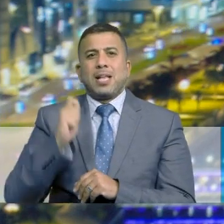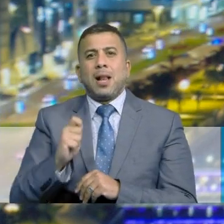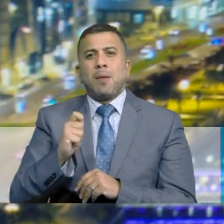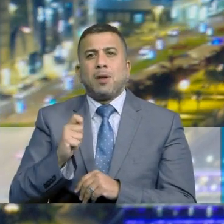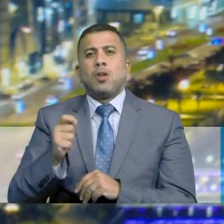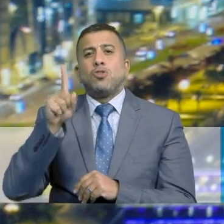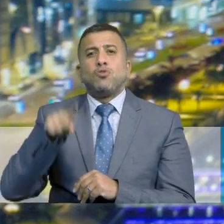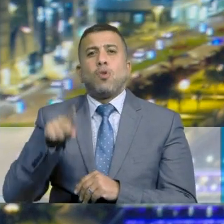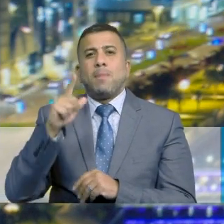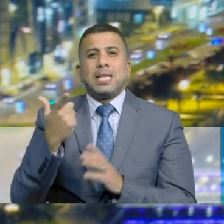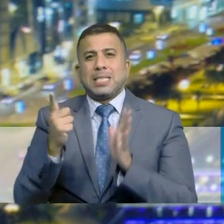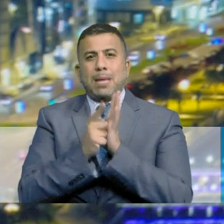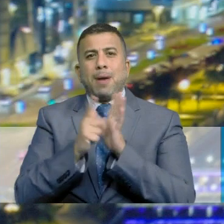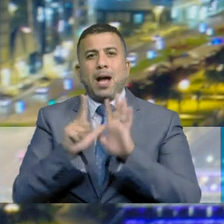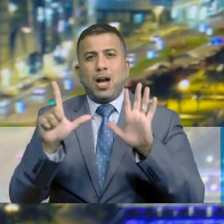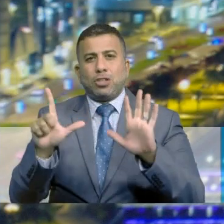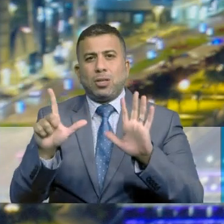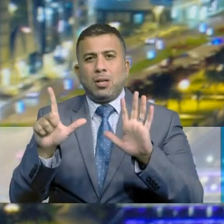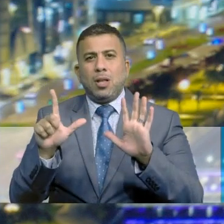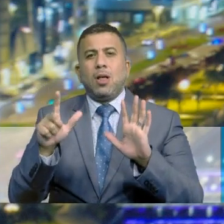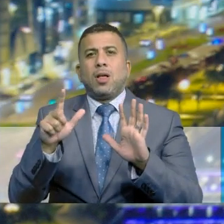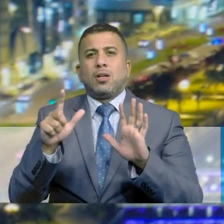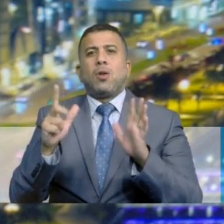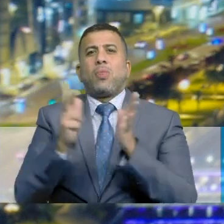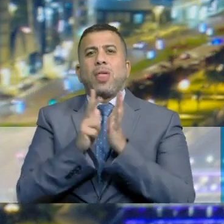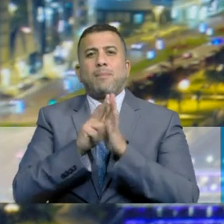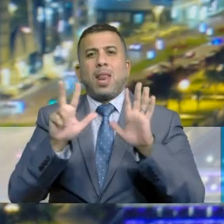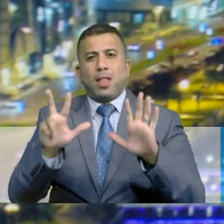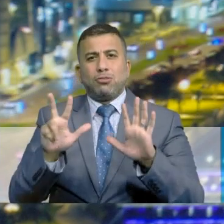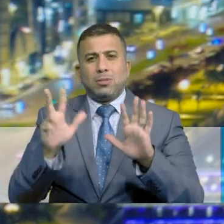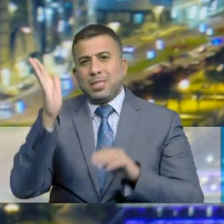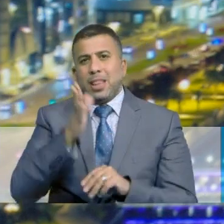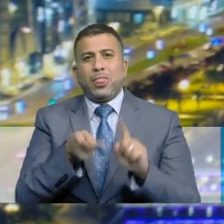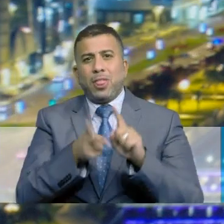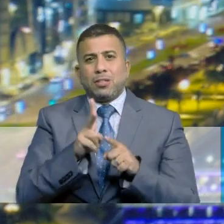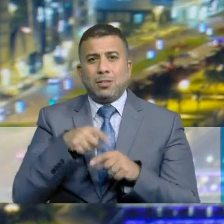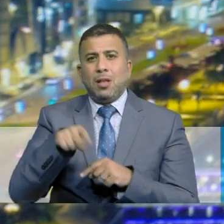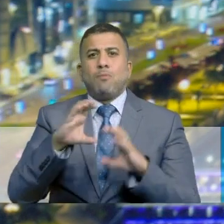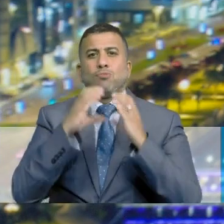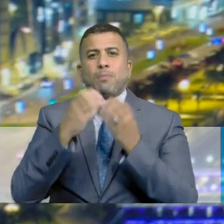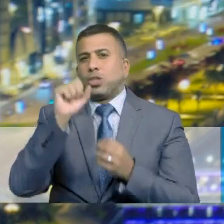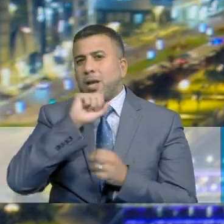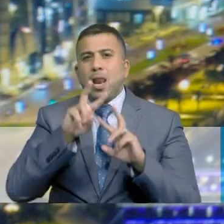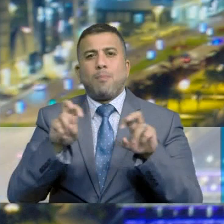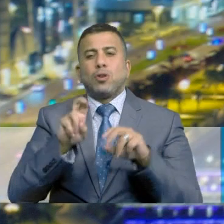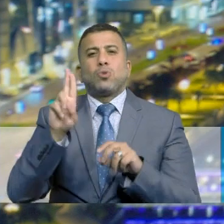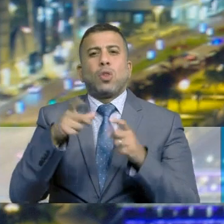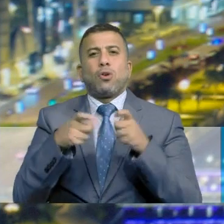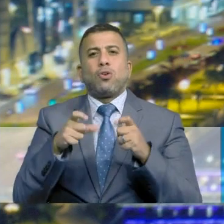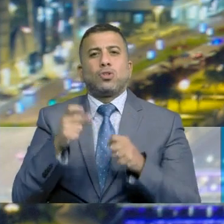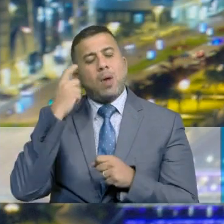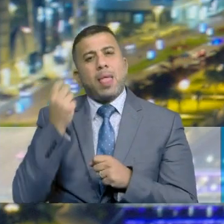لرياده الاعمال التي تقام يوم السابع عشر والثامن عشر من ديسمبر الجاري في مجمع شارقه